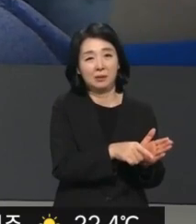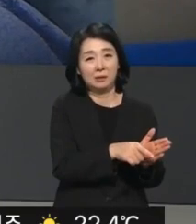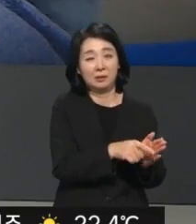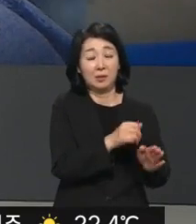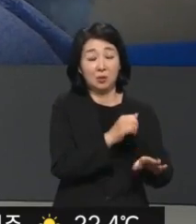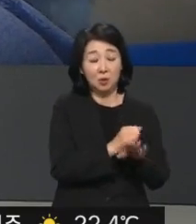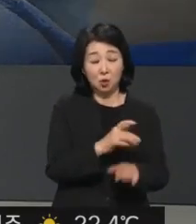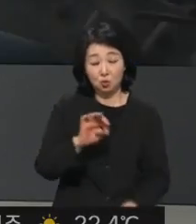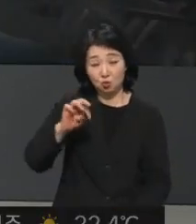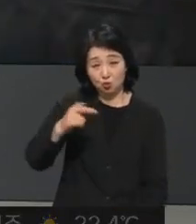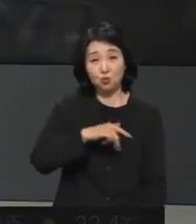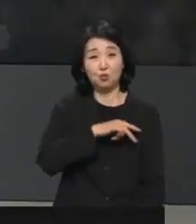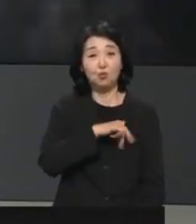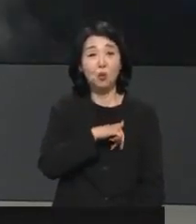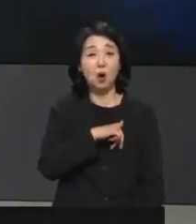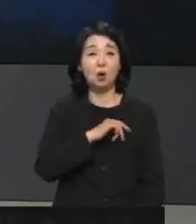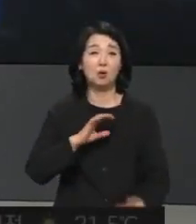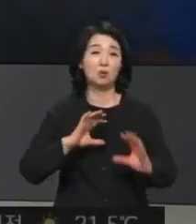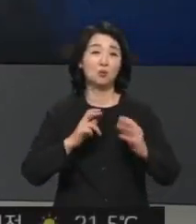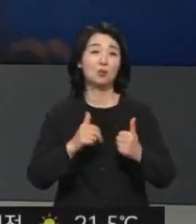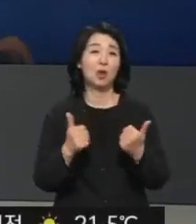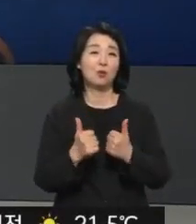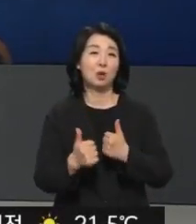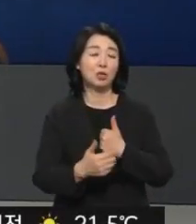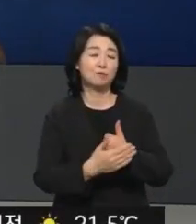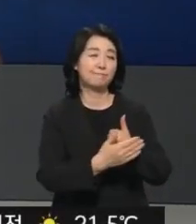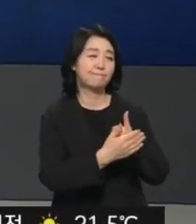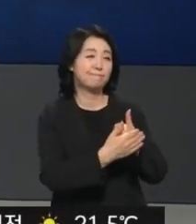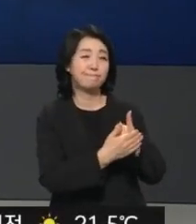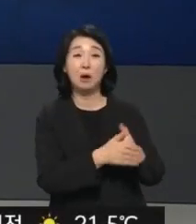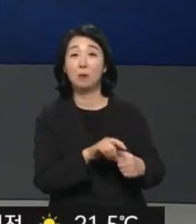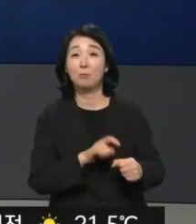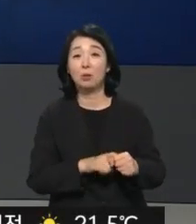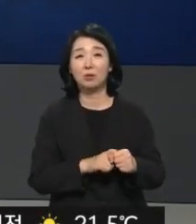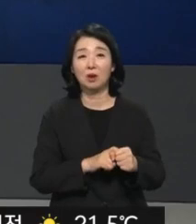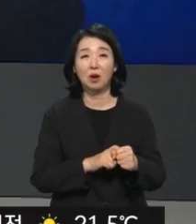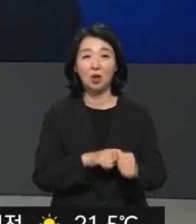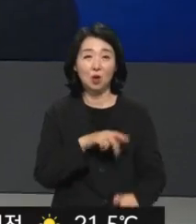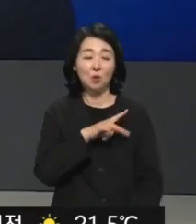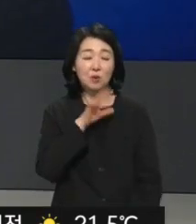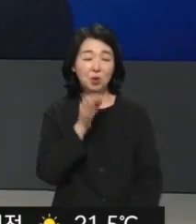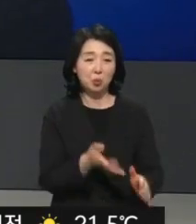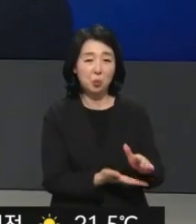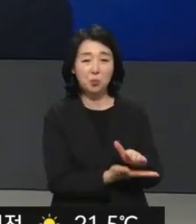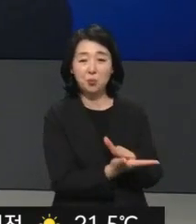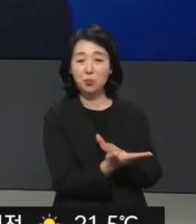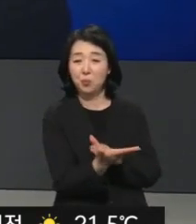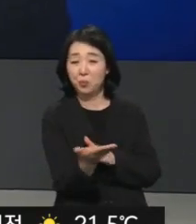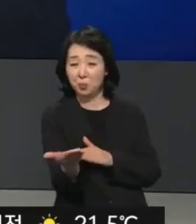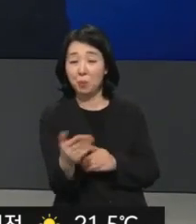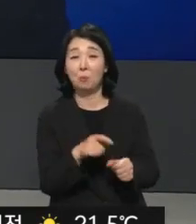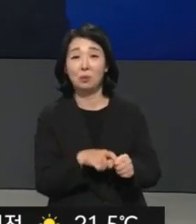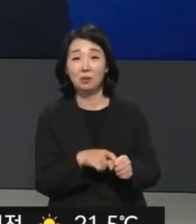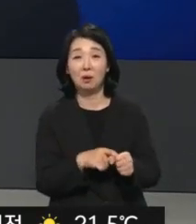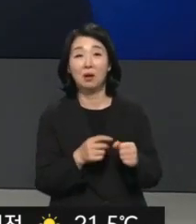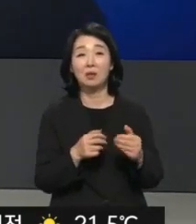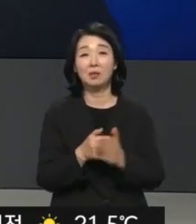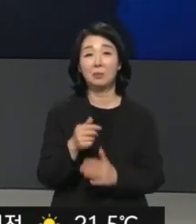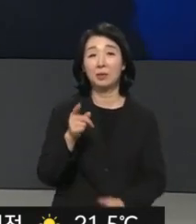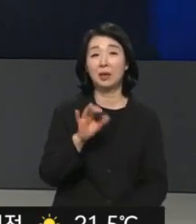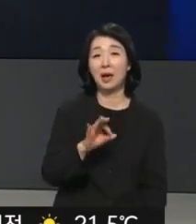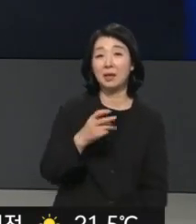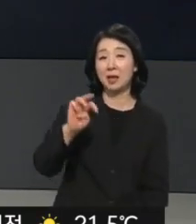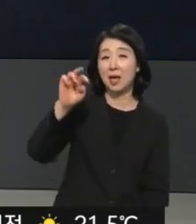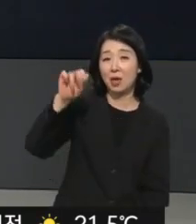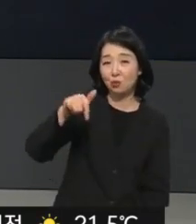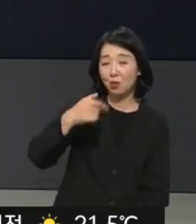윤 의원이 국회의원들의 기존 지지세를 유지하기 위해 의원들에게 돈을 뿌릴 필요가 있다는 취지로 강내구 당시 감사한테